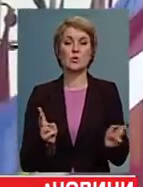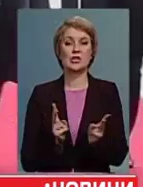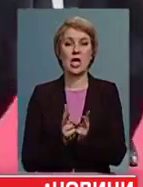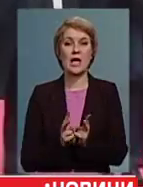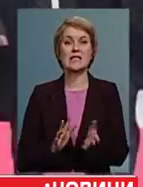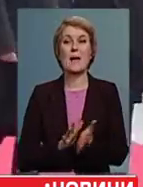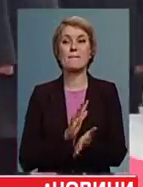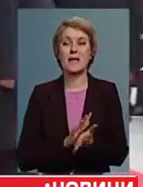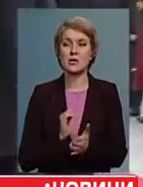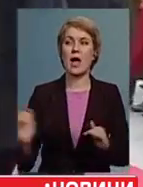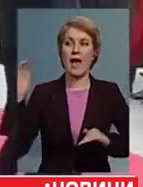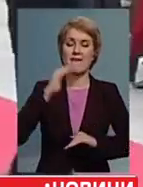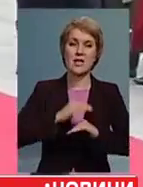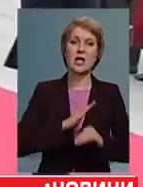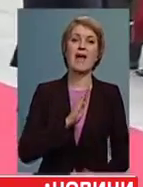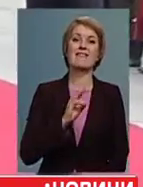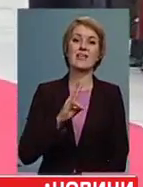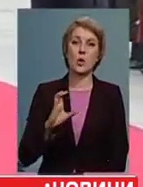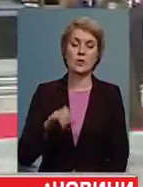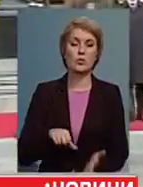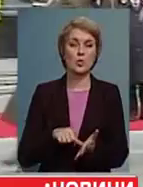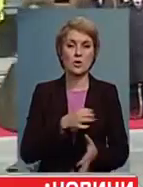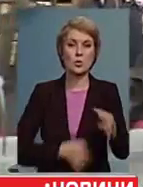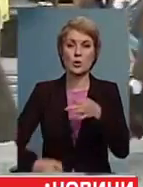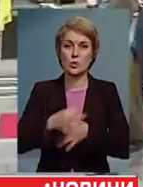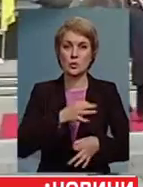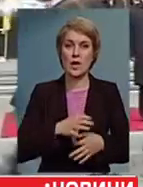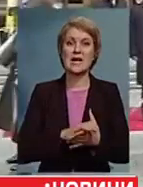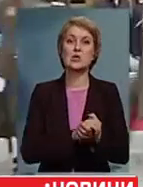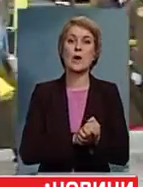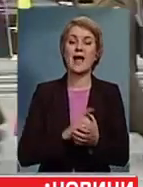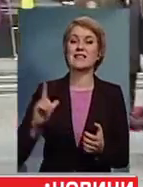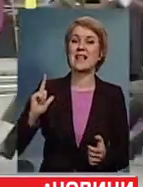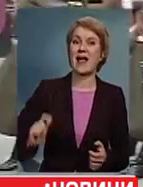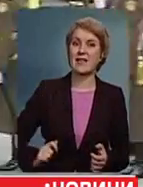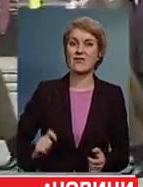А ввечері Вейоніс візьме участь у роботі круглого столу «Солідарність Латвії з